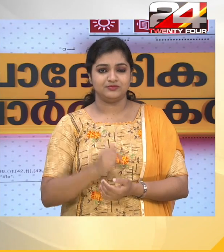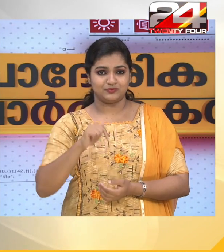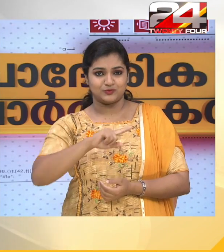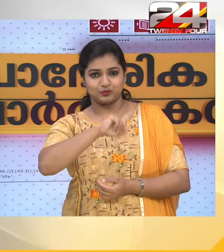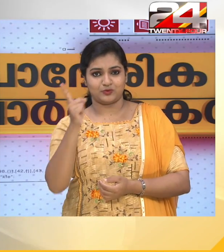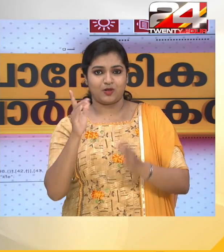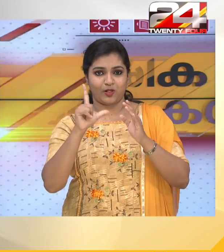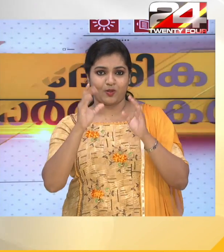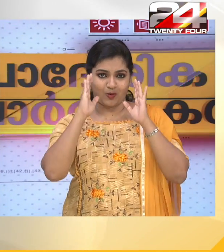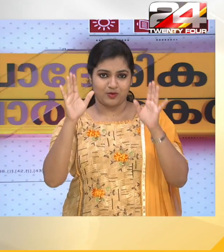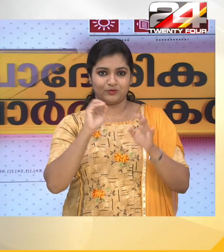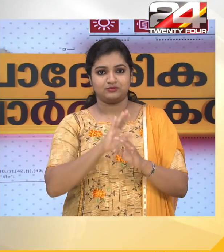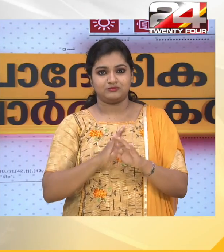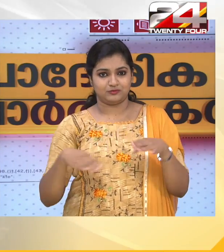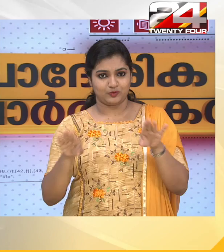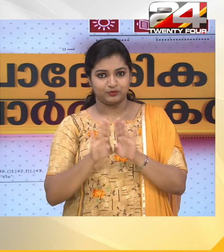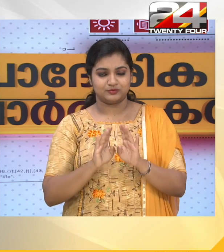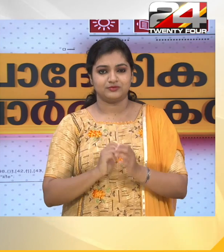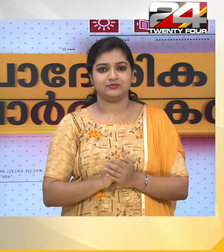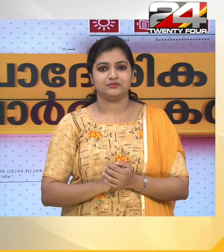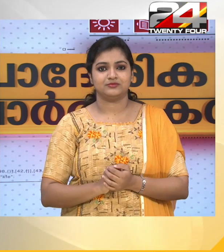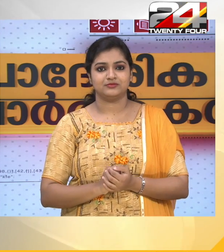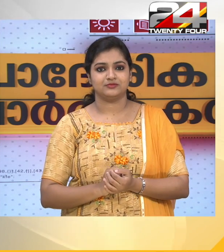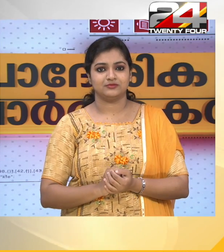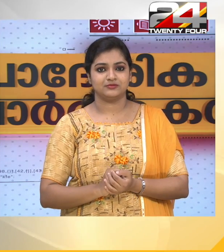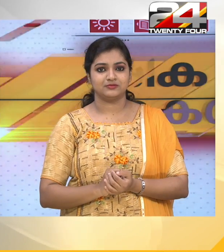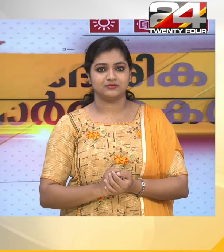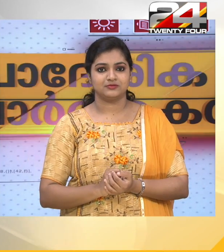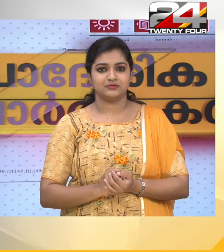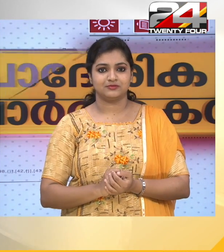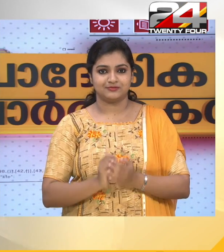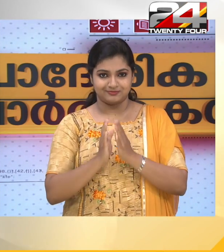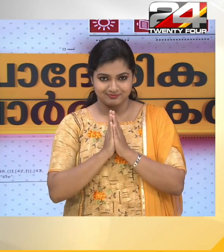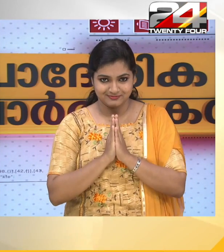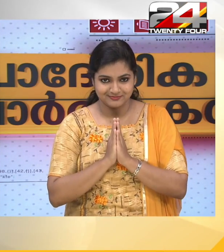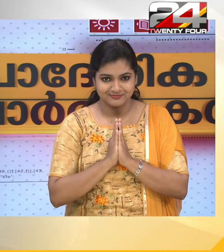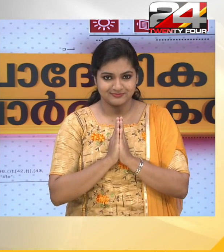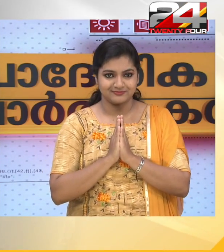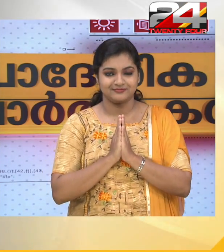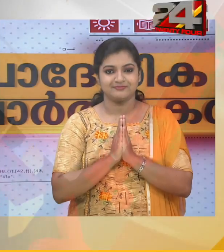ഇതോടെ പ്രാദേശിക വാർത്തകൾ പൂർണ്ണമാവുകയാണ്. ഇടവേളയ്ക്ക് ശേഷം 24 ആണ്. ഉപമായ അരുൺകുമാർ എത്തും. നമസ്കാരം.